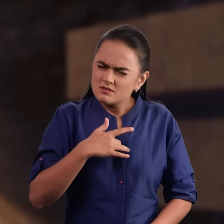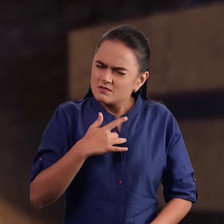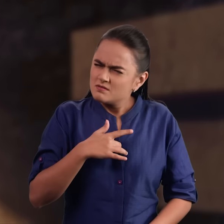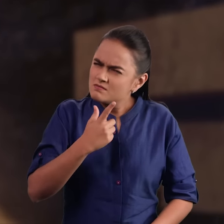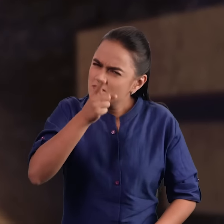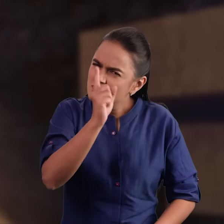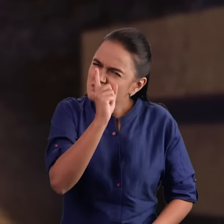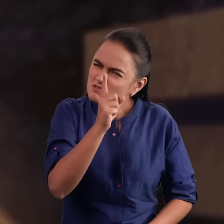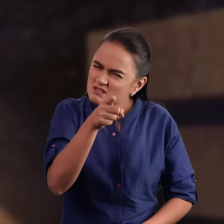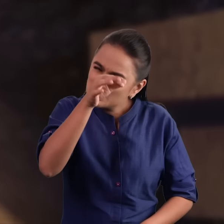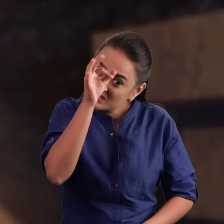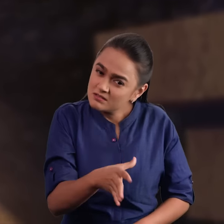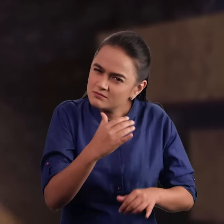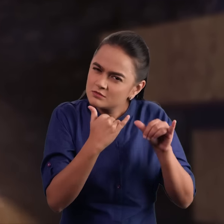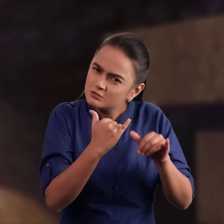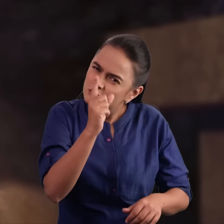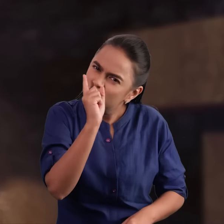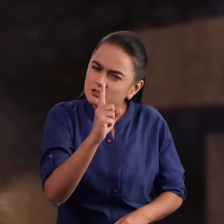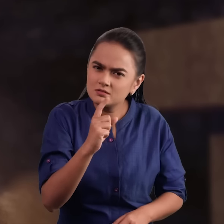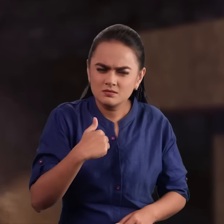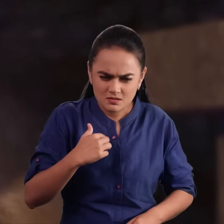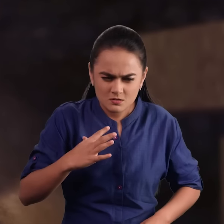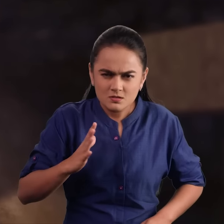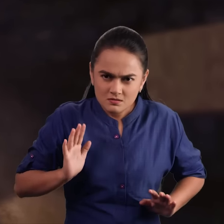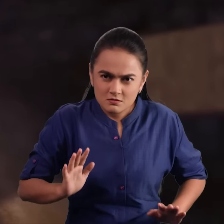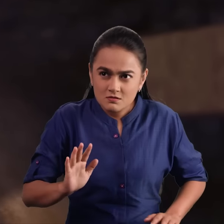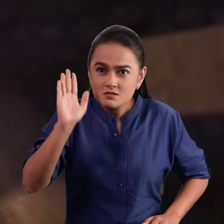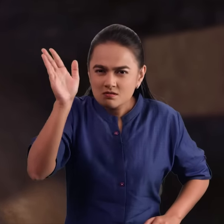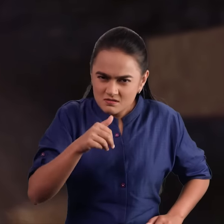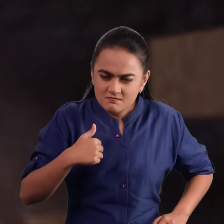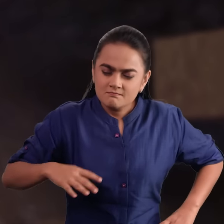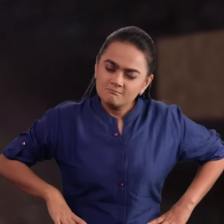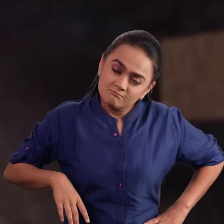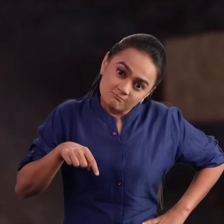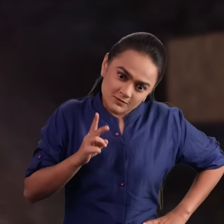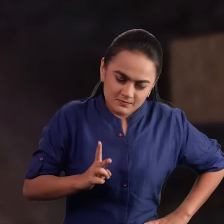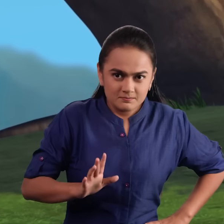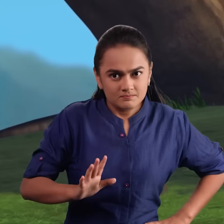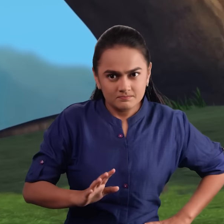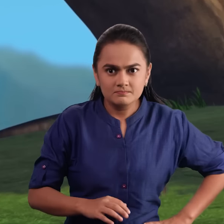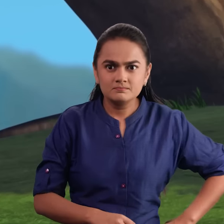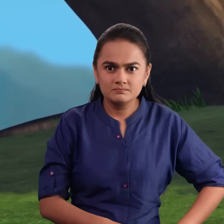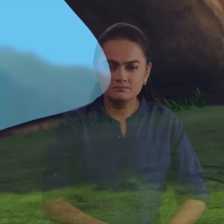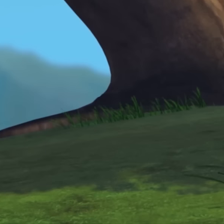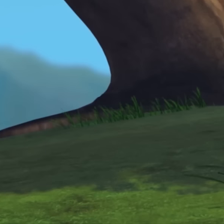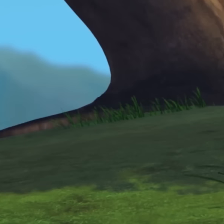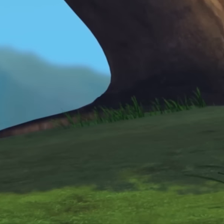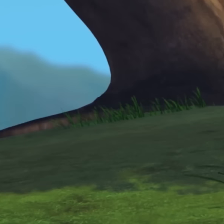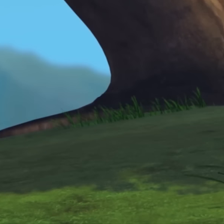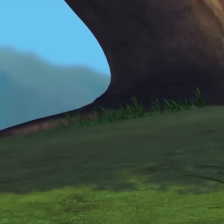हो न हो ये वही है। रुक कर प्रतीक्षा करता हूँ।